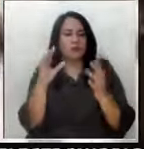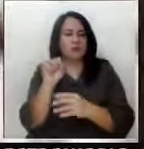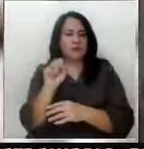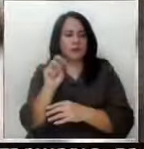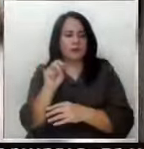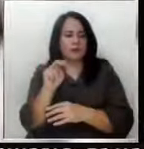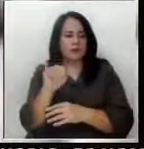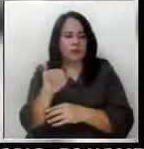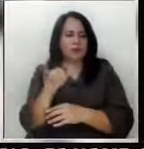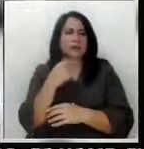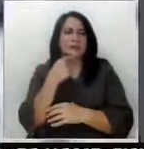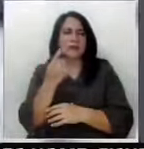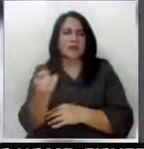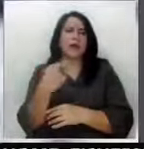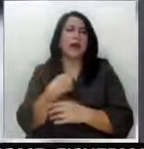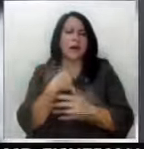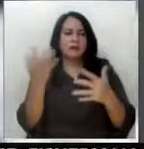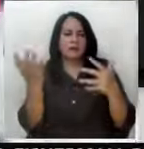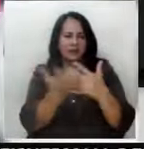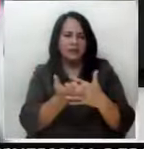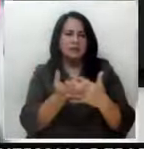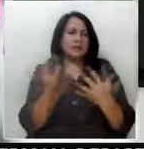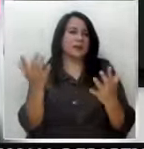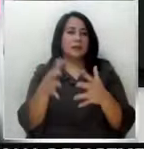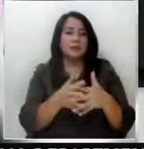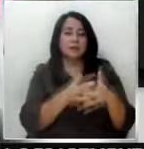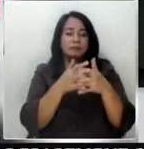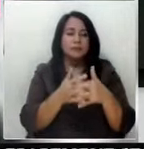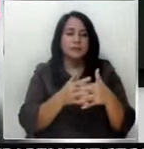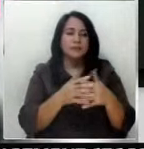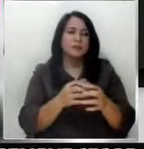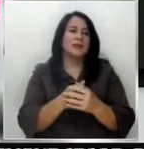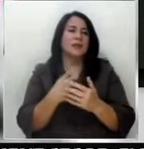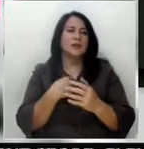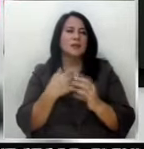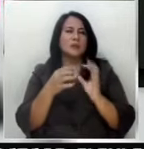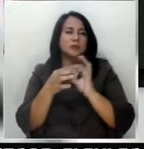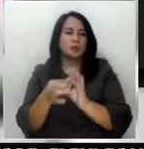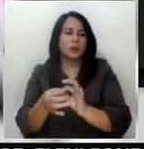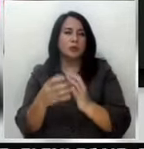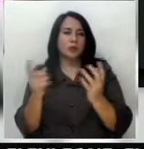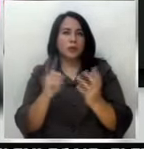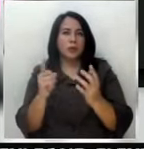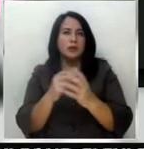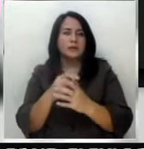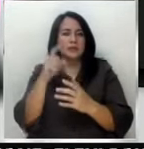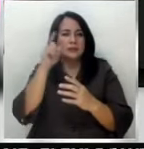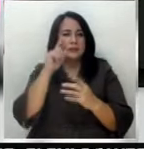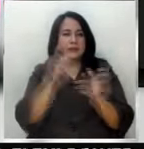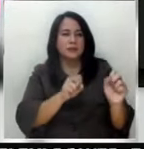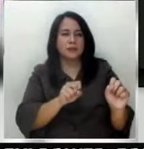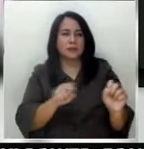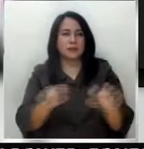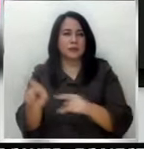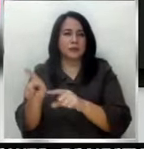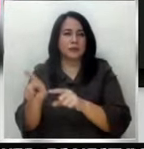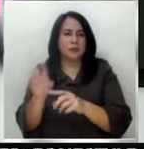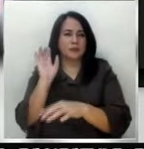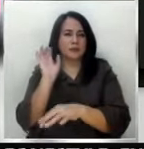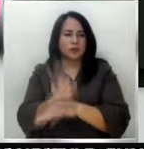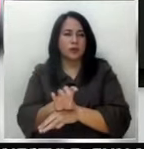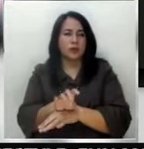mga hinaharap na kaso ni Kibuloy sa Amerika. Conspiracy to engage in sex trafficking by force, fraud,